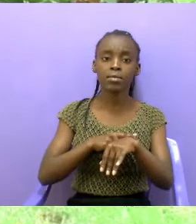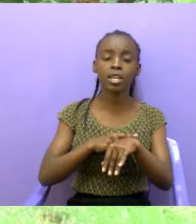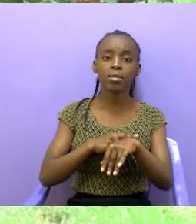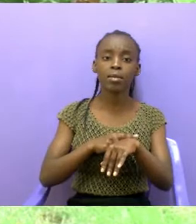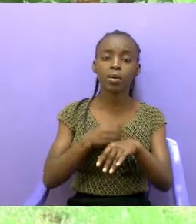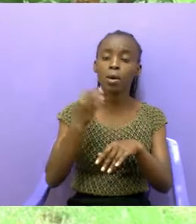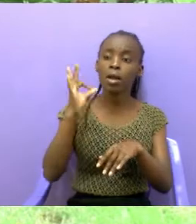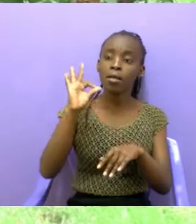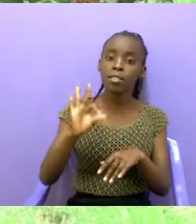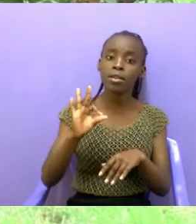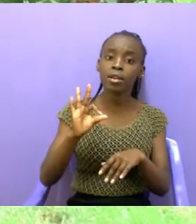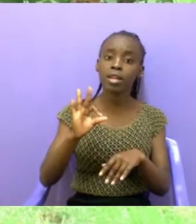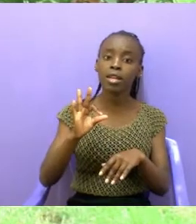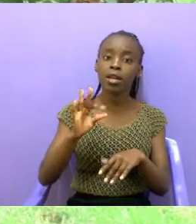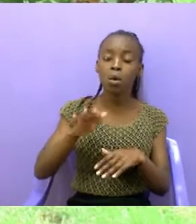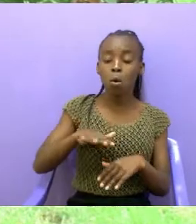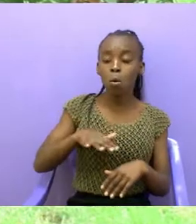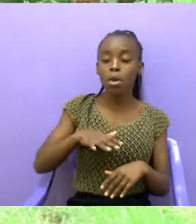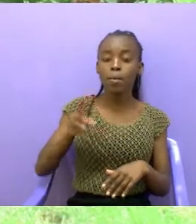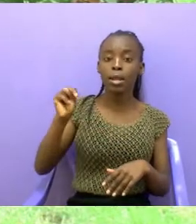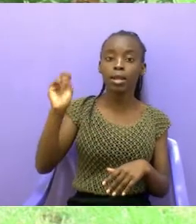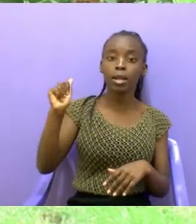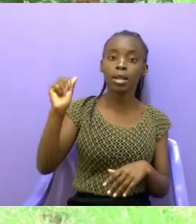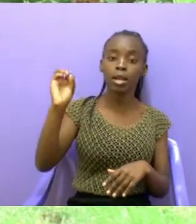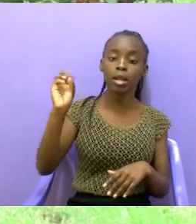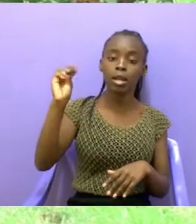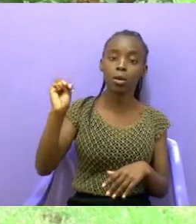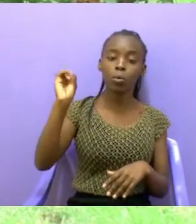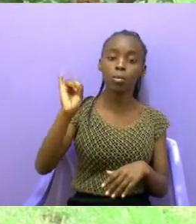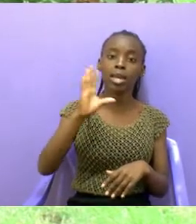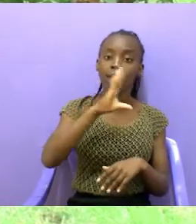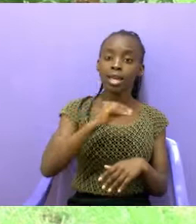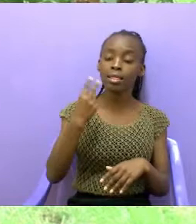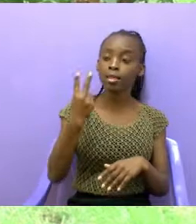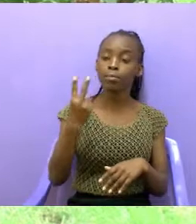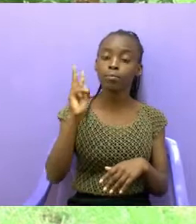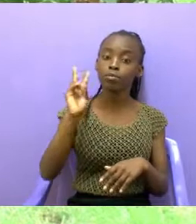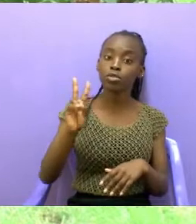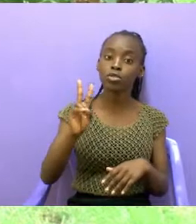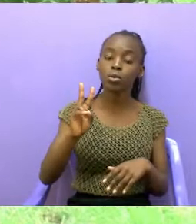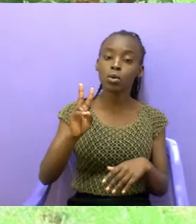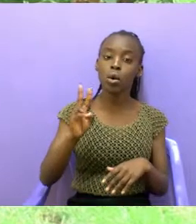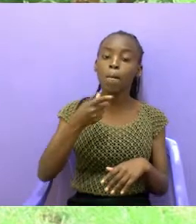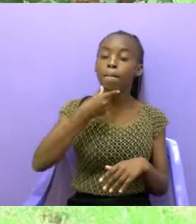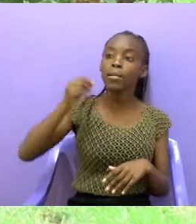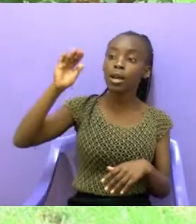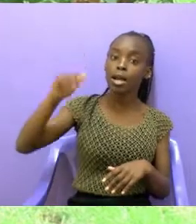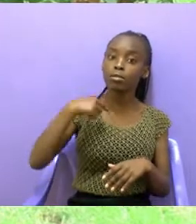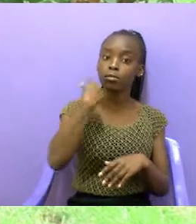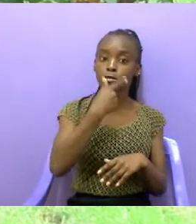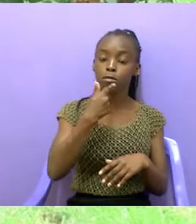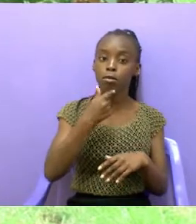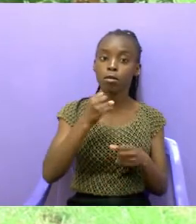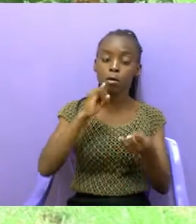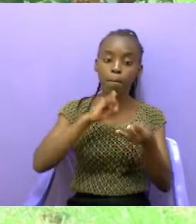Huyu mama ambaye ni Naomi na wakweze. Wale wasichana wawili walikuwa wameolewa na vijana wake. So wakawa wako watatu